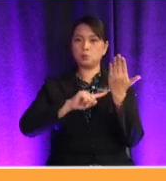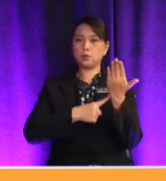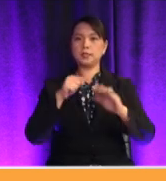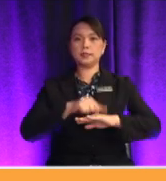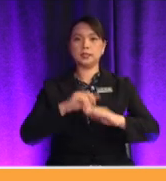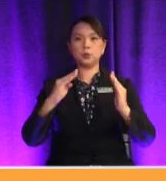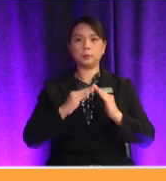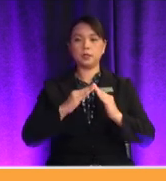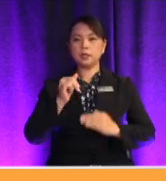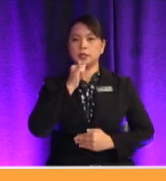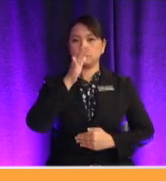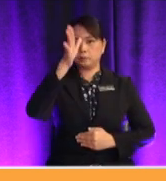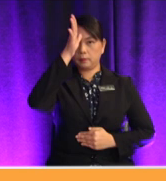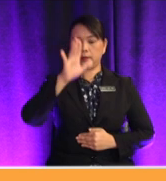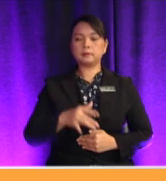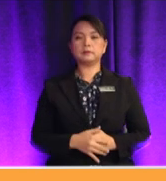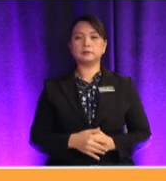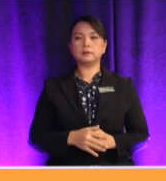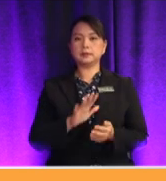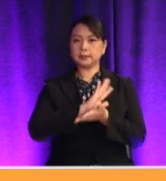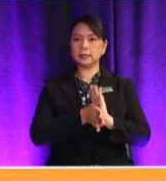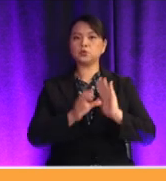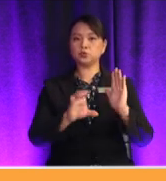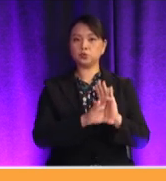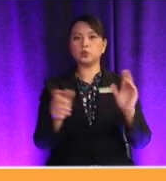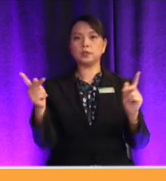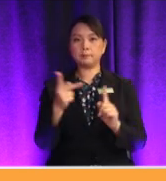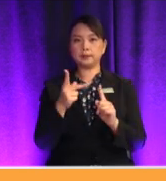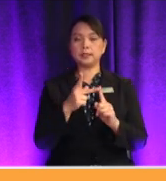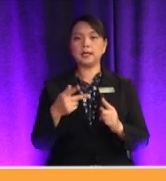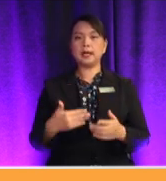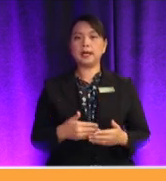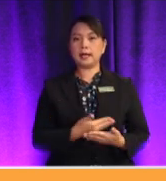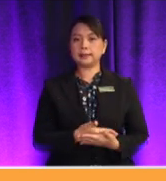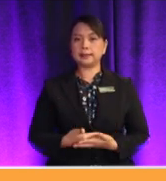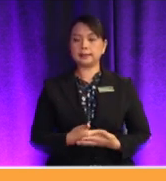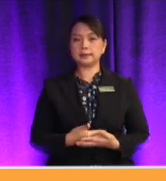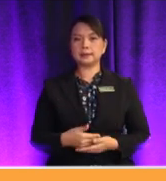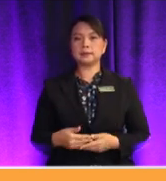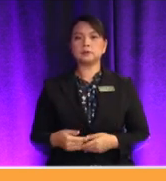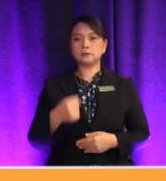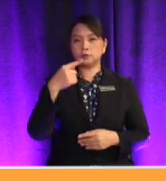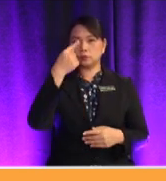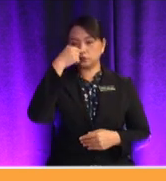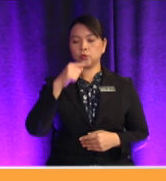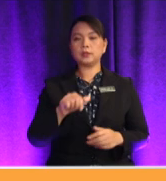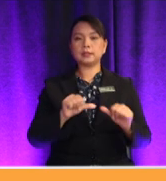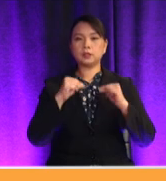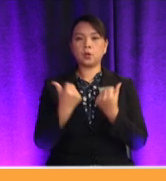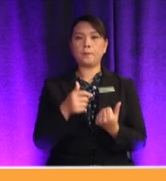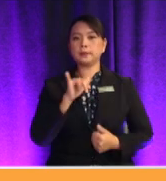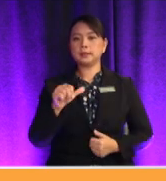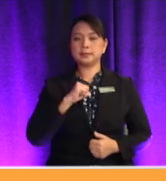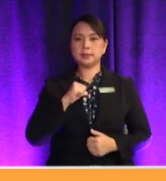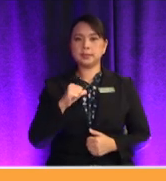peranan untuk memberikan contoh kepada anak-anak tentang adat dan budaya kaum dia sendiri. Okey, oleh itu